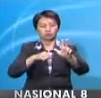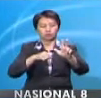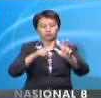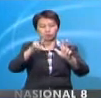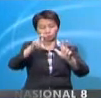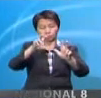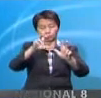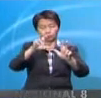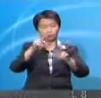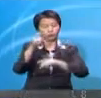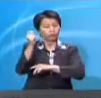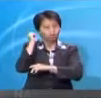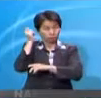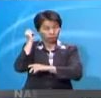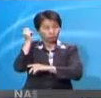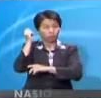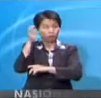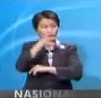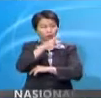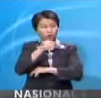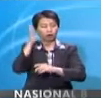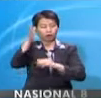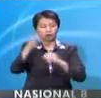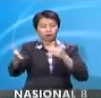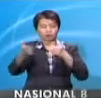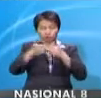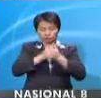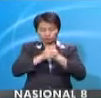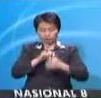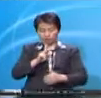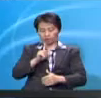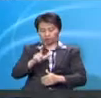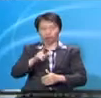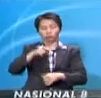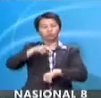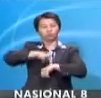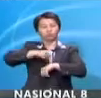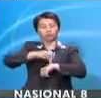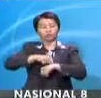3:30 tadi dan dijangka tiba di Kuala Lumpur pada pukul